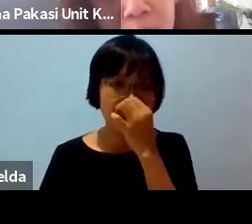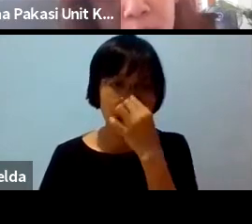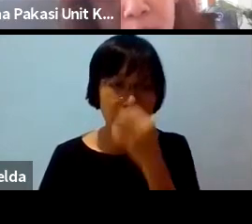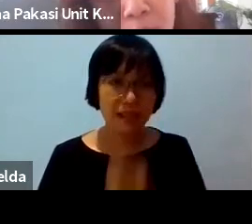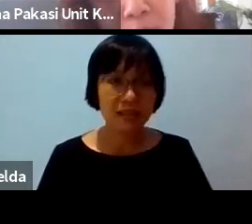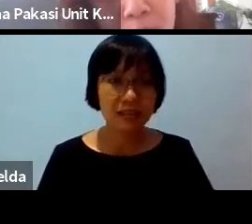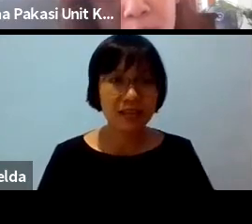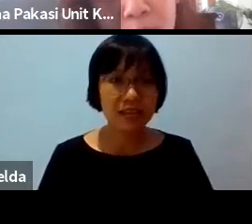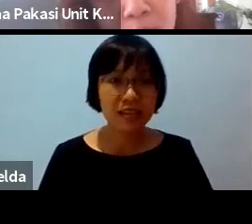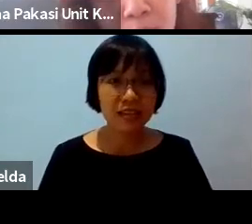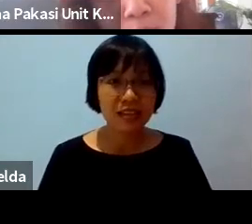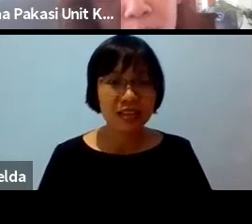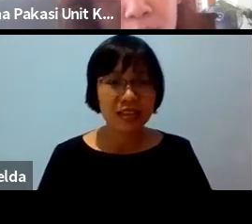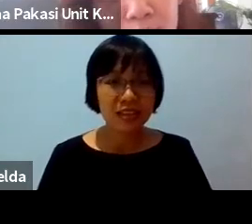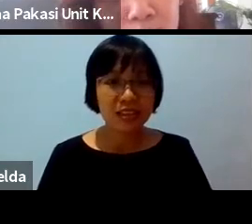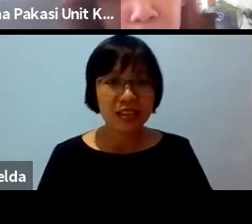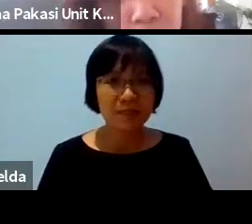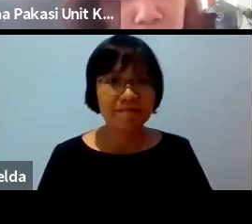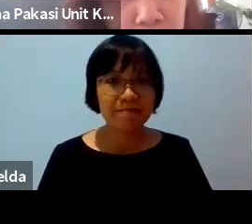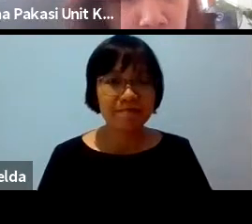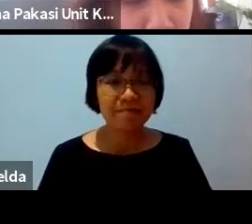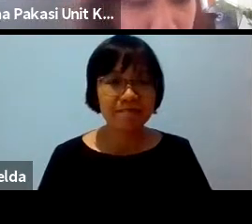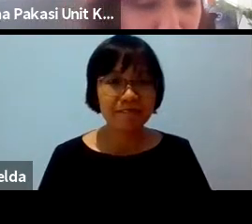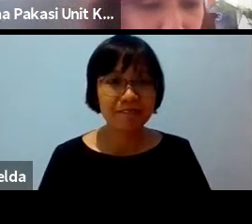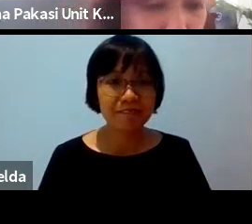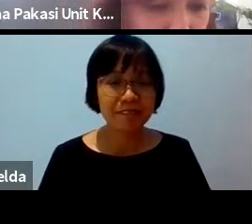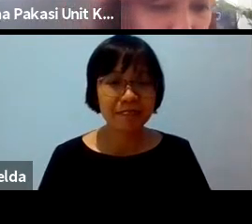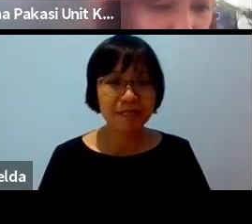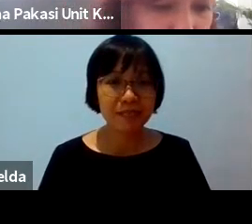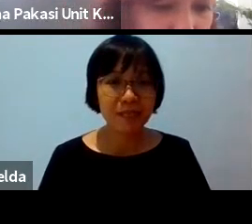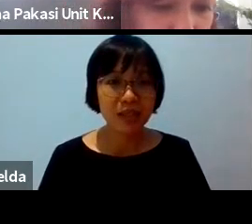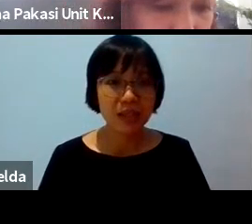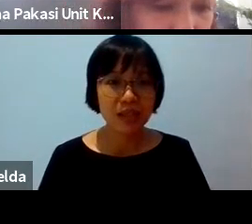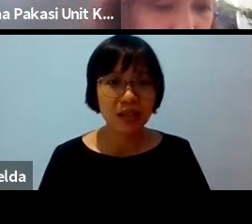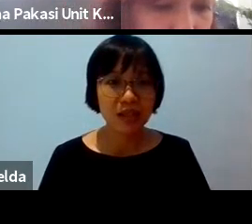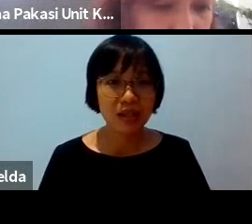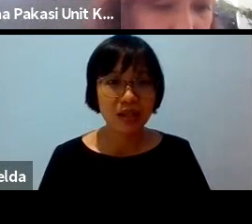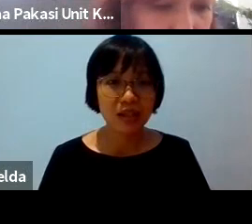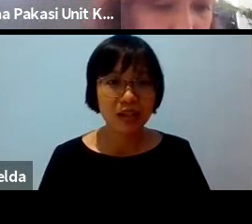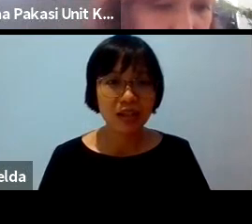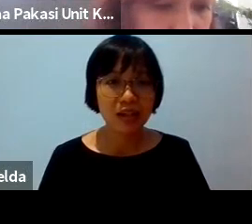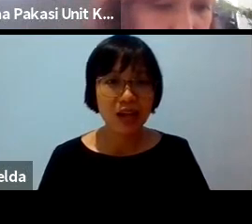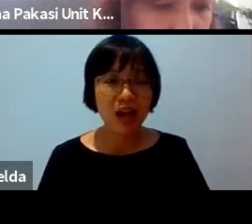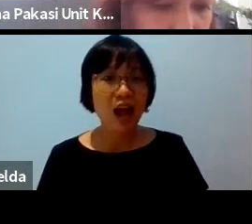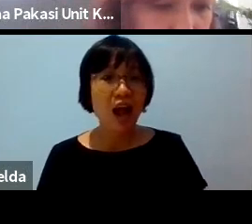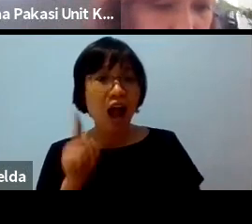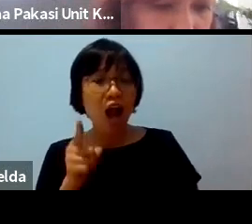asumsinya konsepsi-konsepsi baru gitu. Itu adakan sambungan ini,